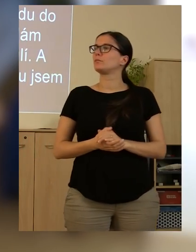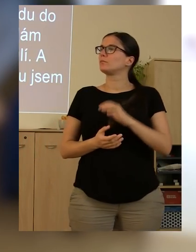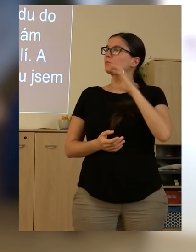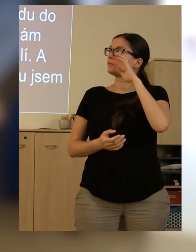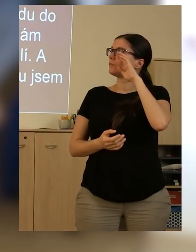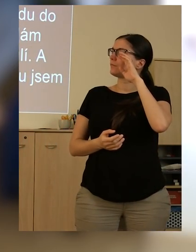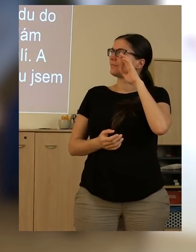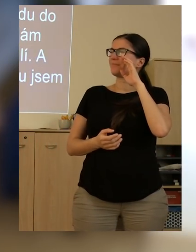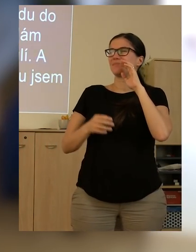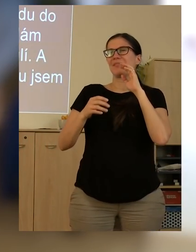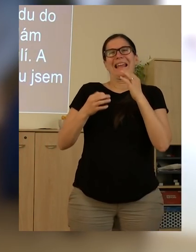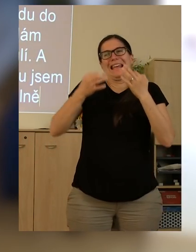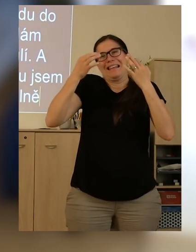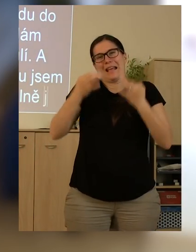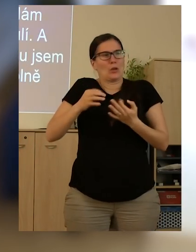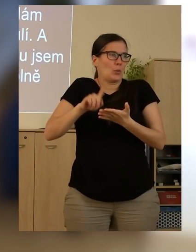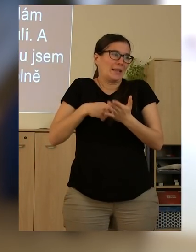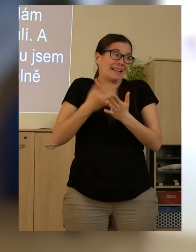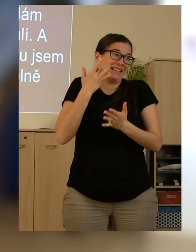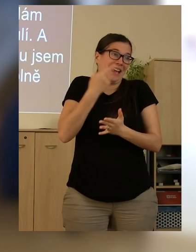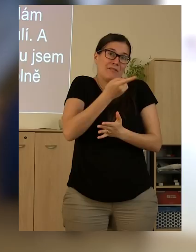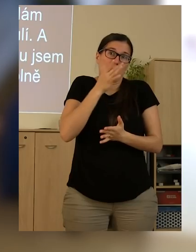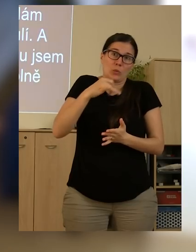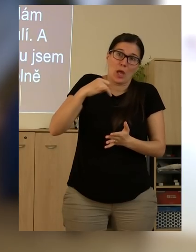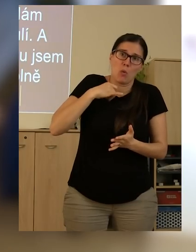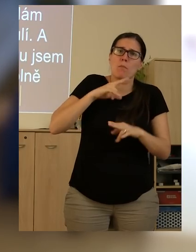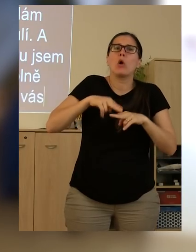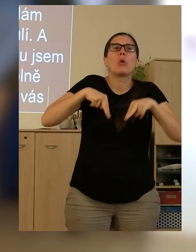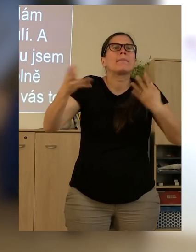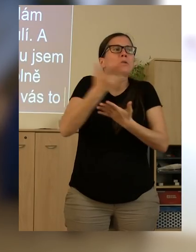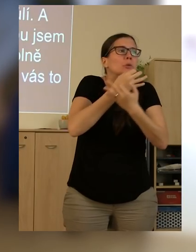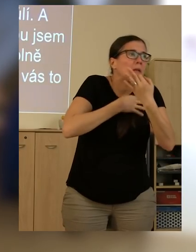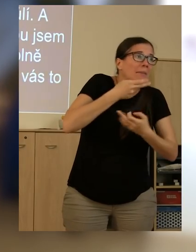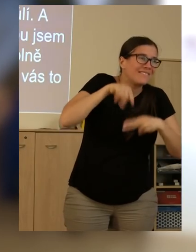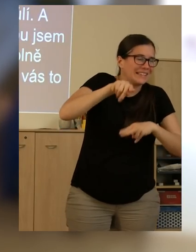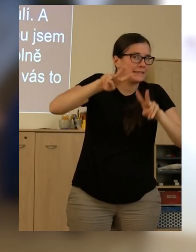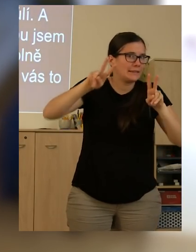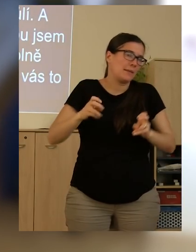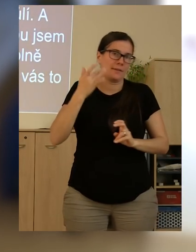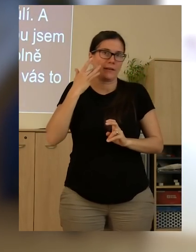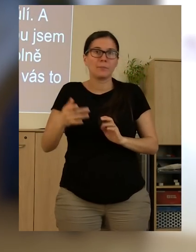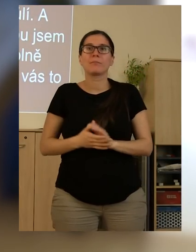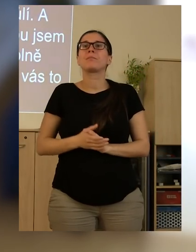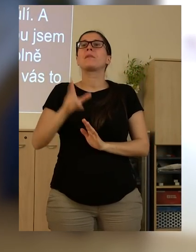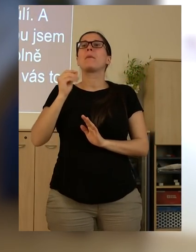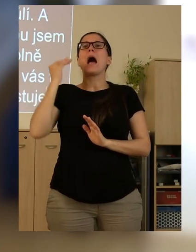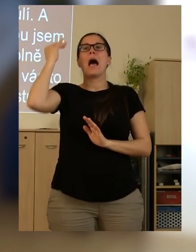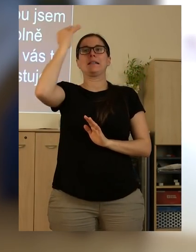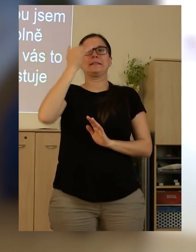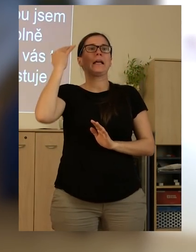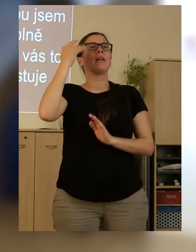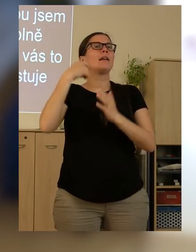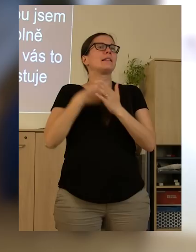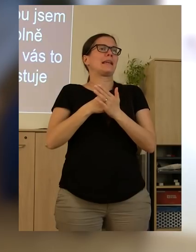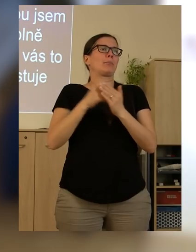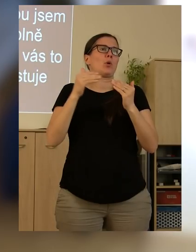Není to úplně jednoduchý, uvidíme, jestli vás to bude zajímat v té diskuzi. Existuje takzvaná komplexová úroveň snu a archetypová